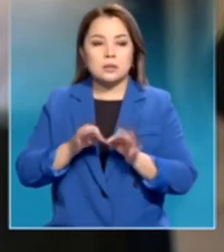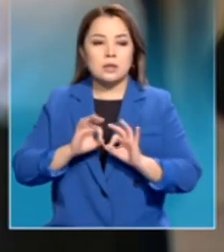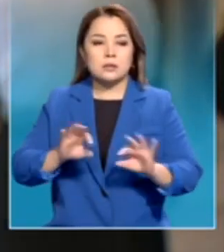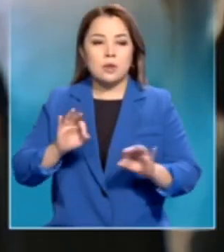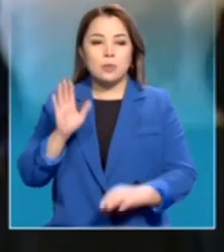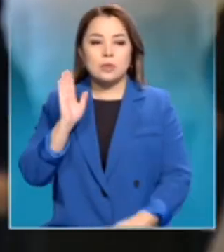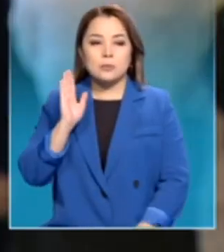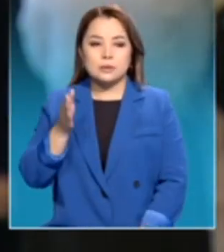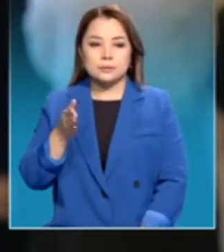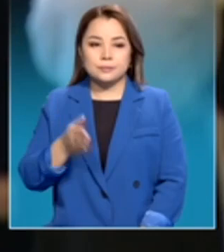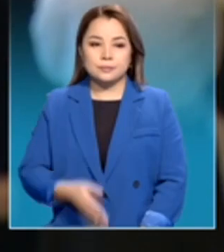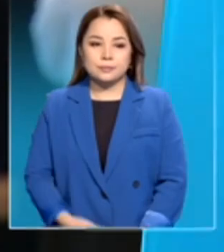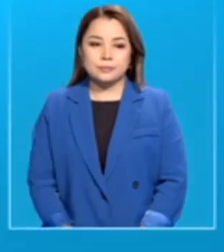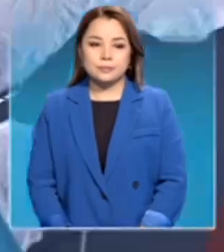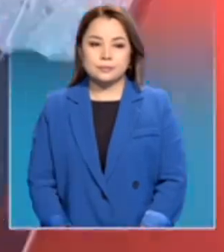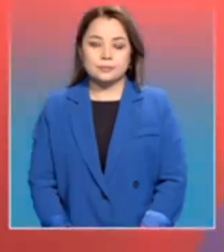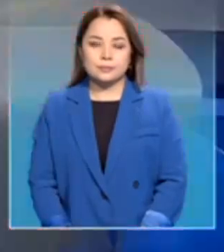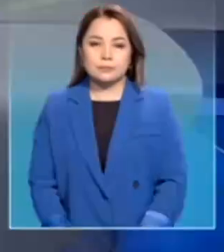беремін.